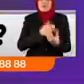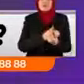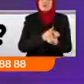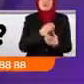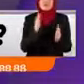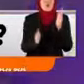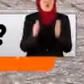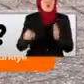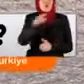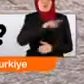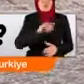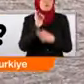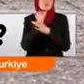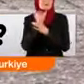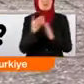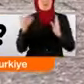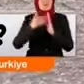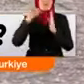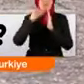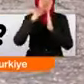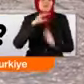her geçen gün yenilerini ekliyor